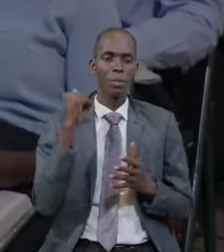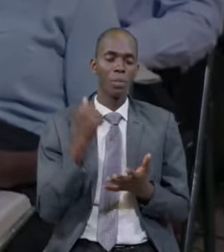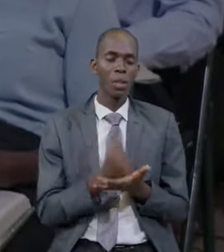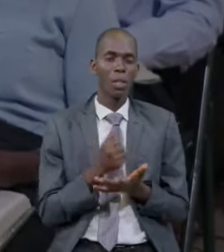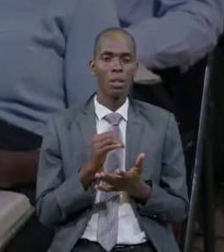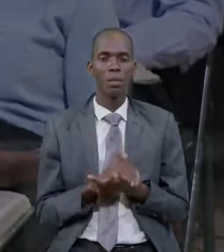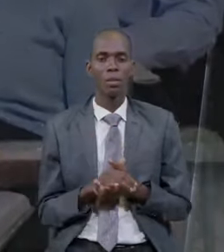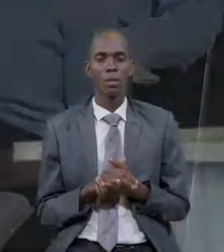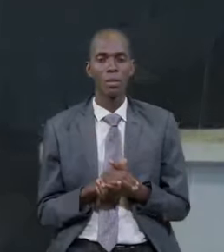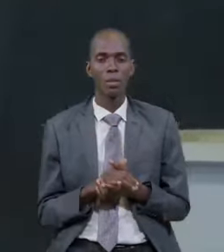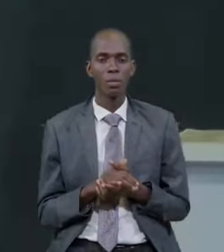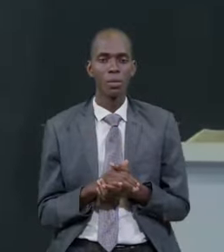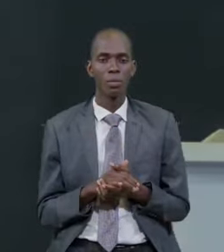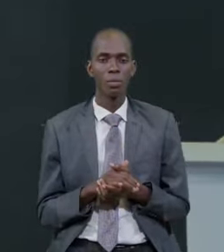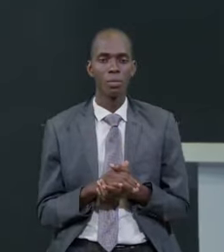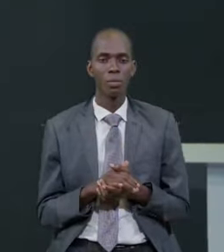pour toujours.